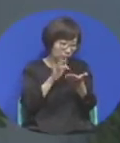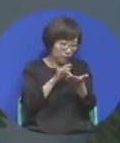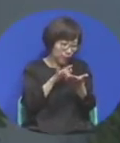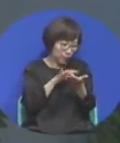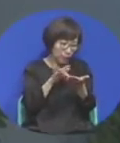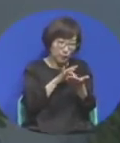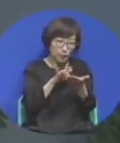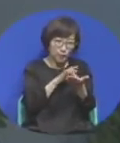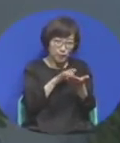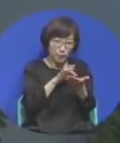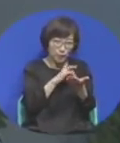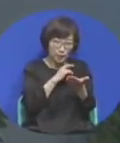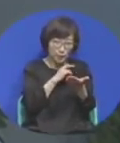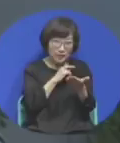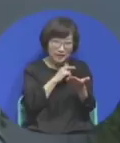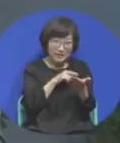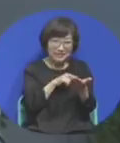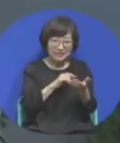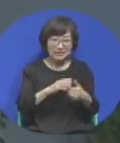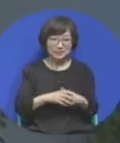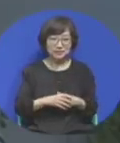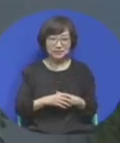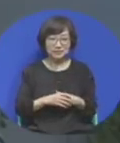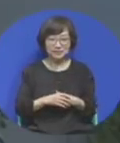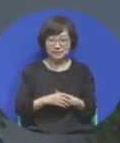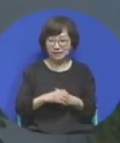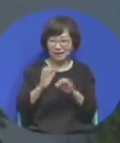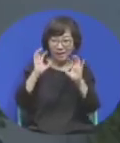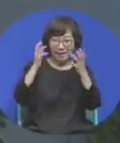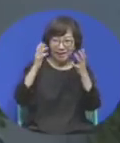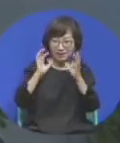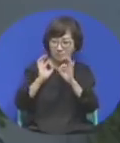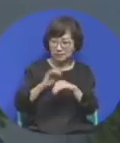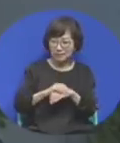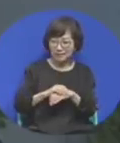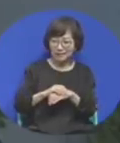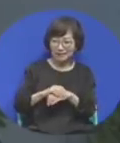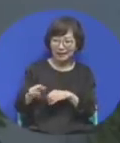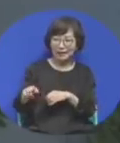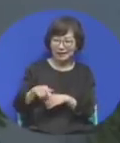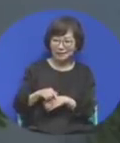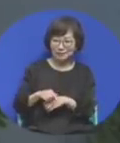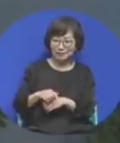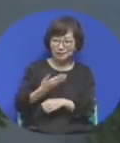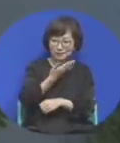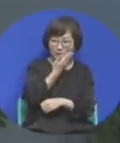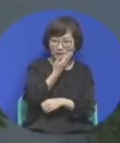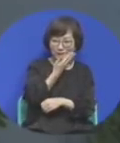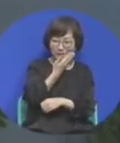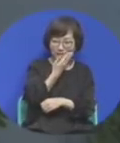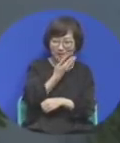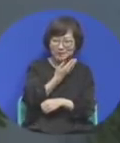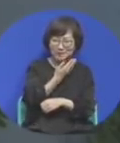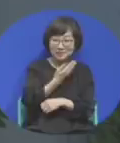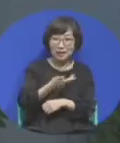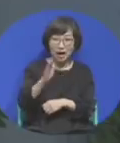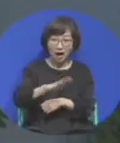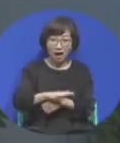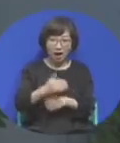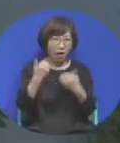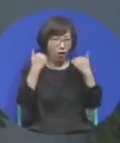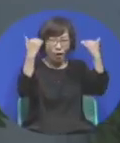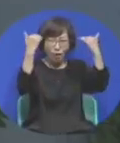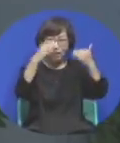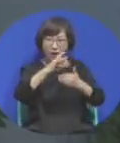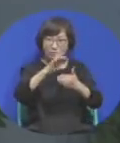예, 어린 아이들은 또 그래 하면 또 막 귀엽다 이렇게 하지만은 어떤 나이 많은 분들도 하시라고 그러고요. And when young children